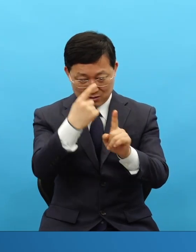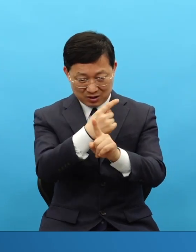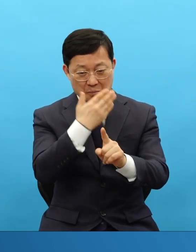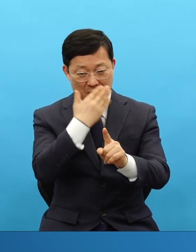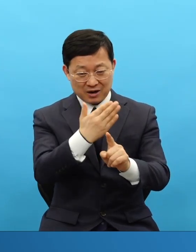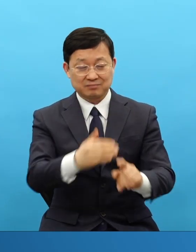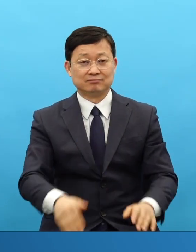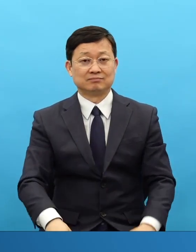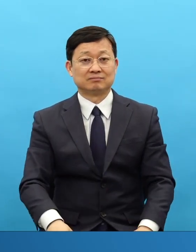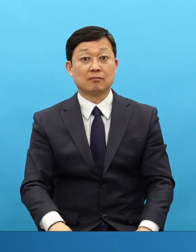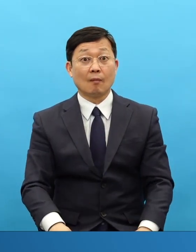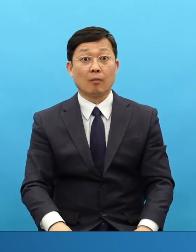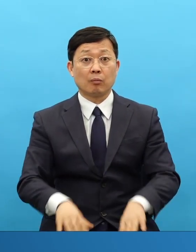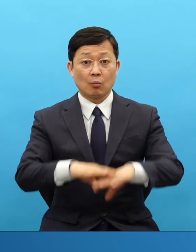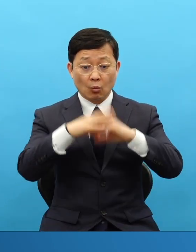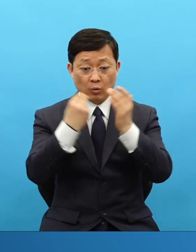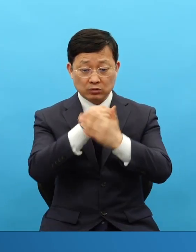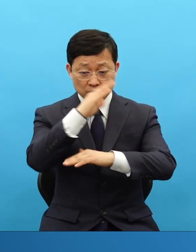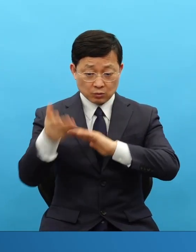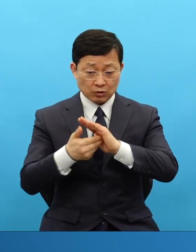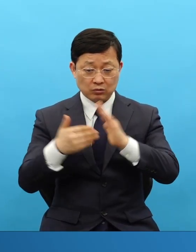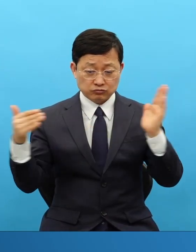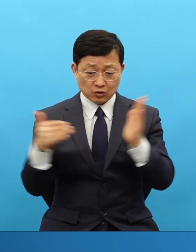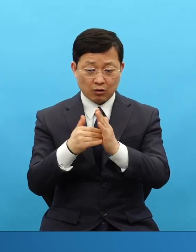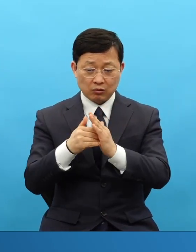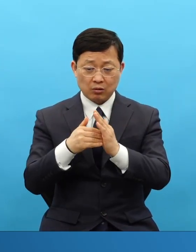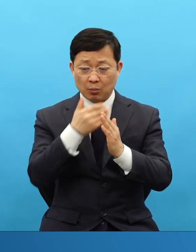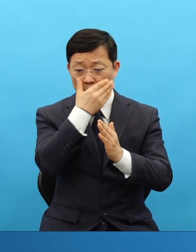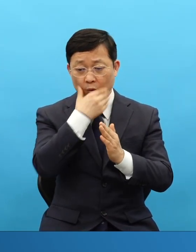완성을 다 해버렸어요